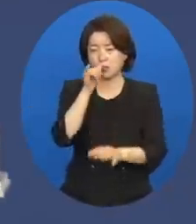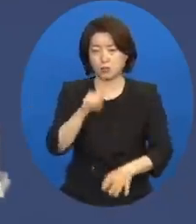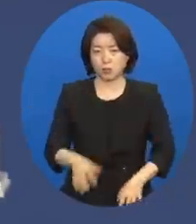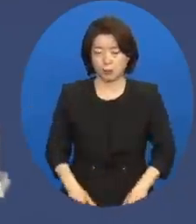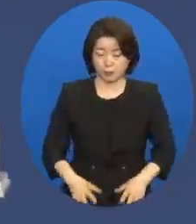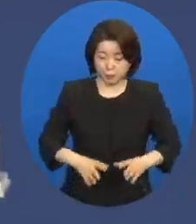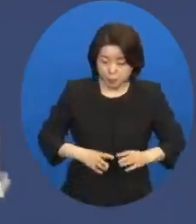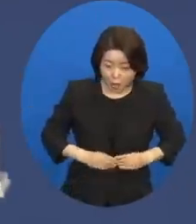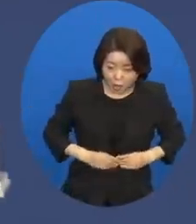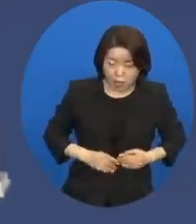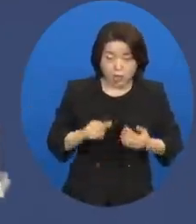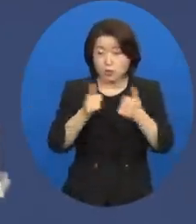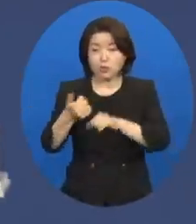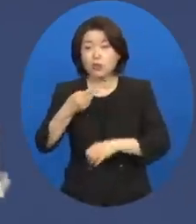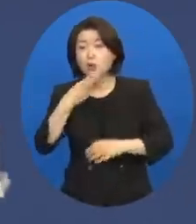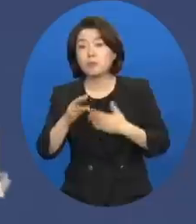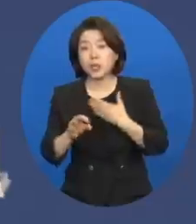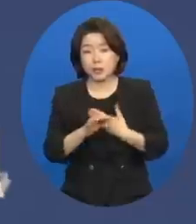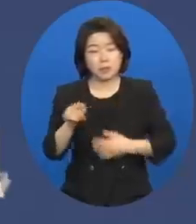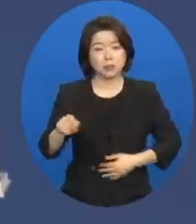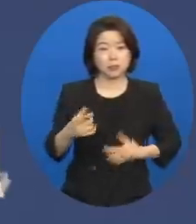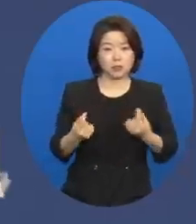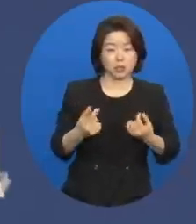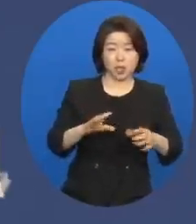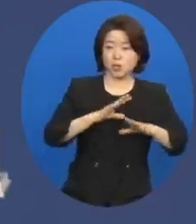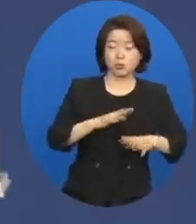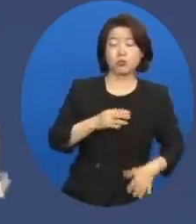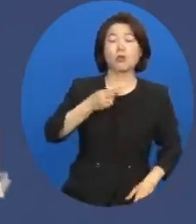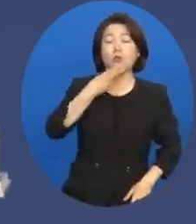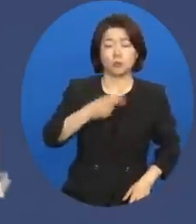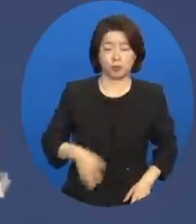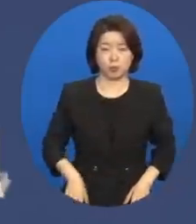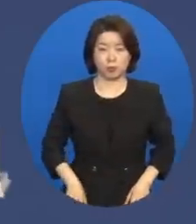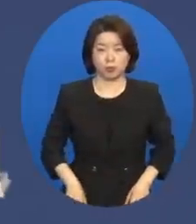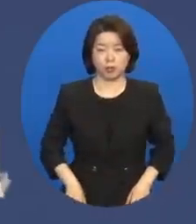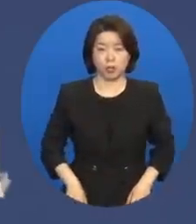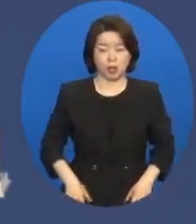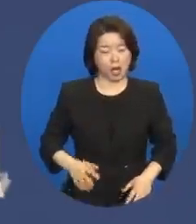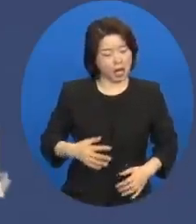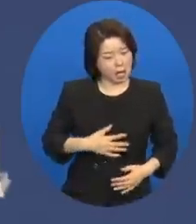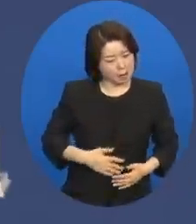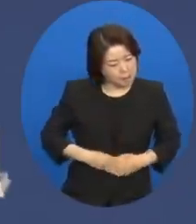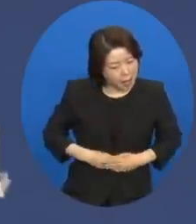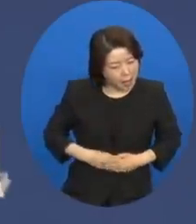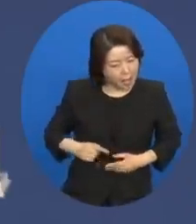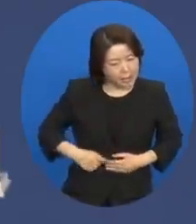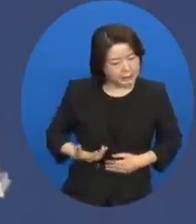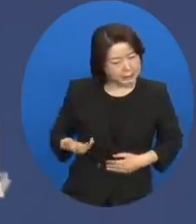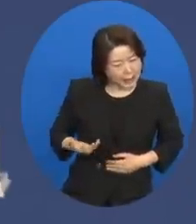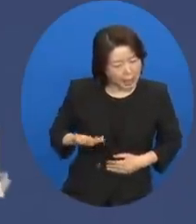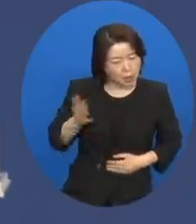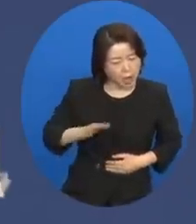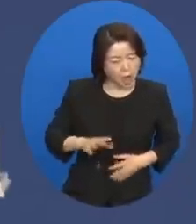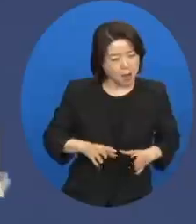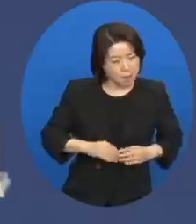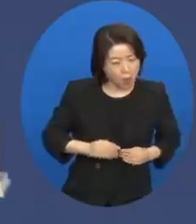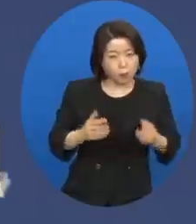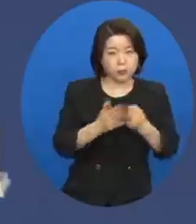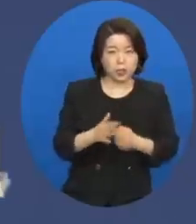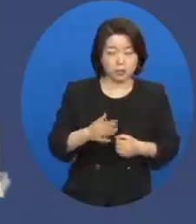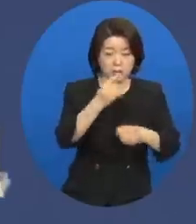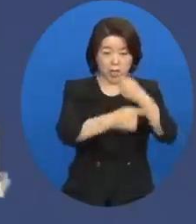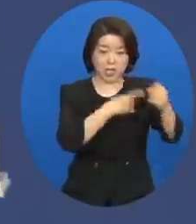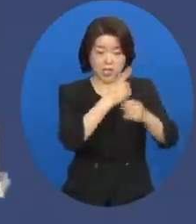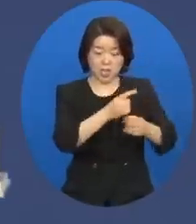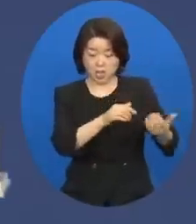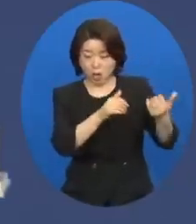배고파도 죽지만 않는다면 그렇게 두려울 것까지는 없습니다. 고통은 돼도 이렇게 배고파서 일렬을